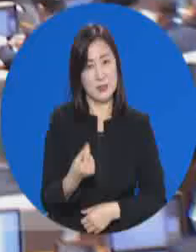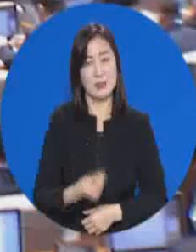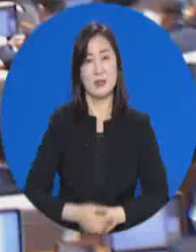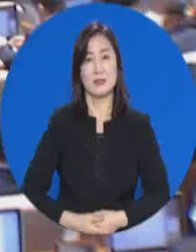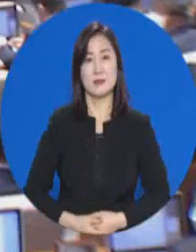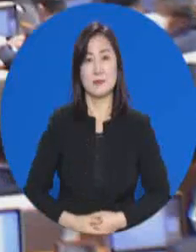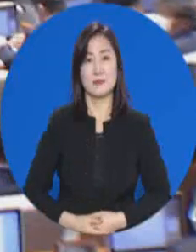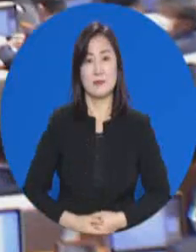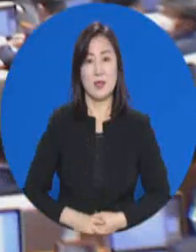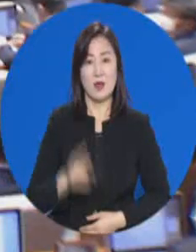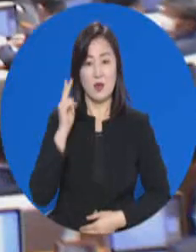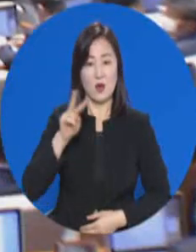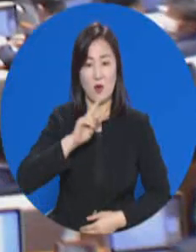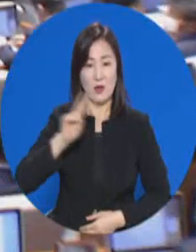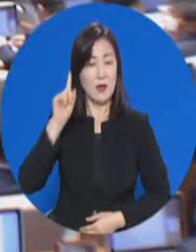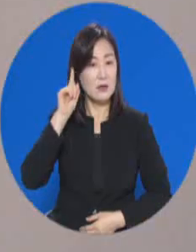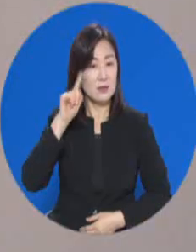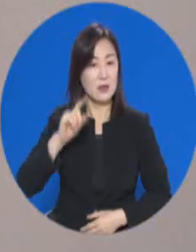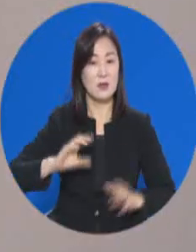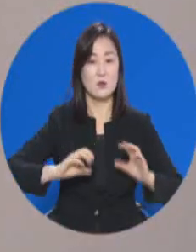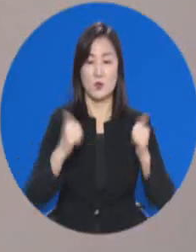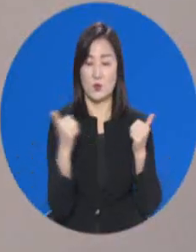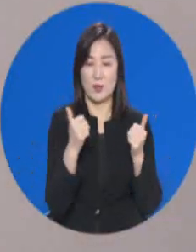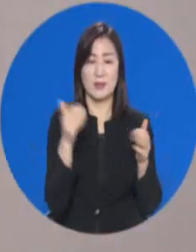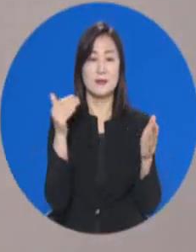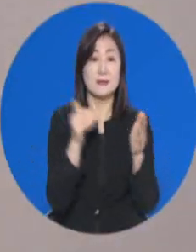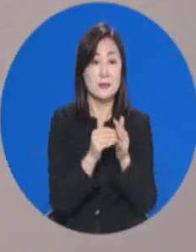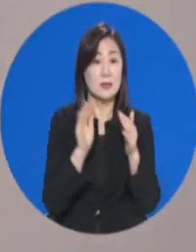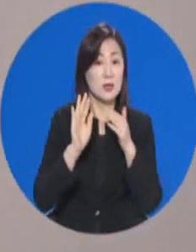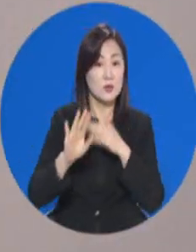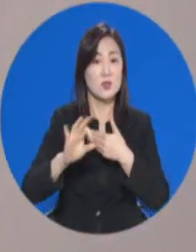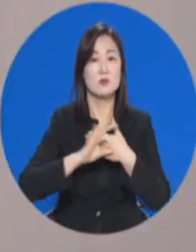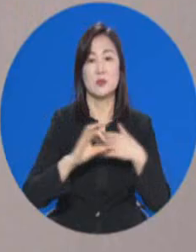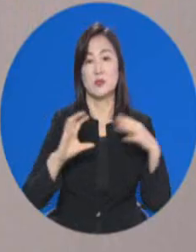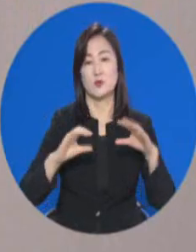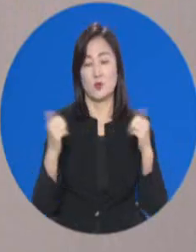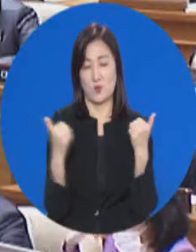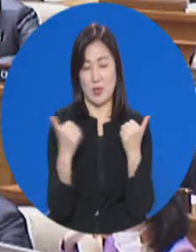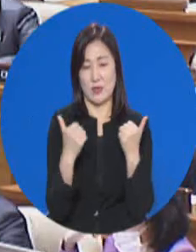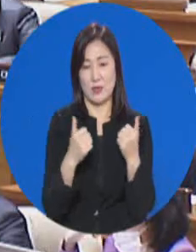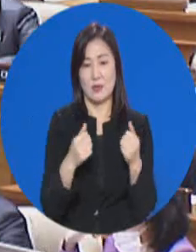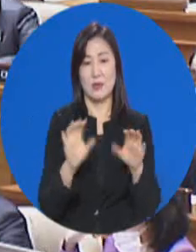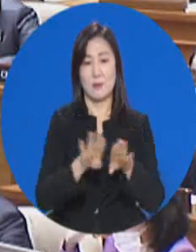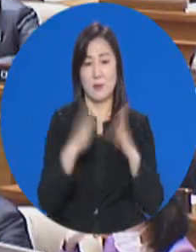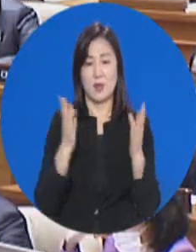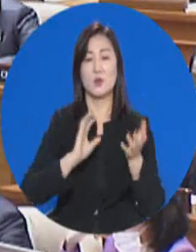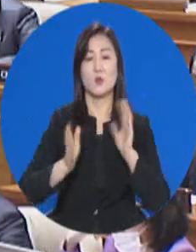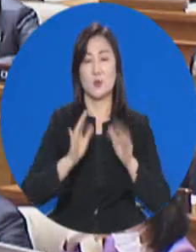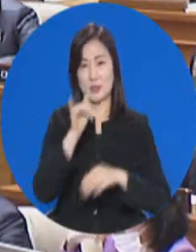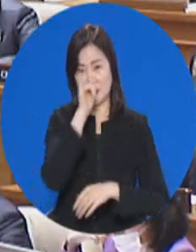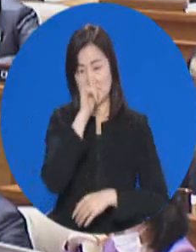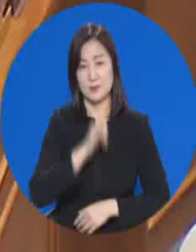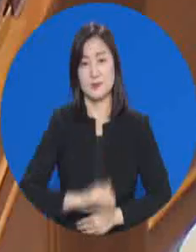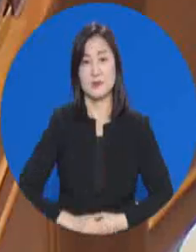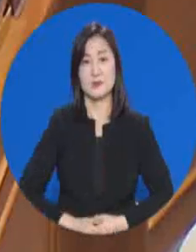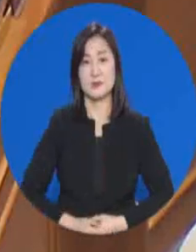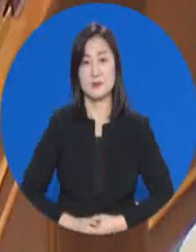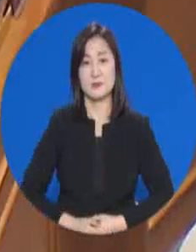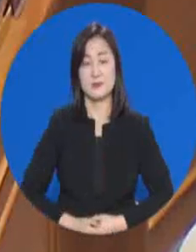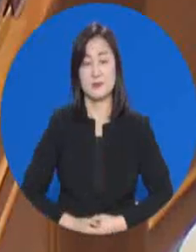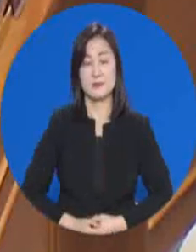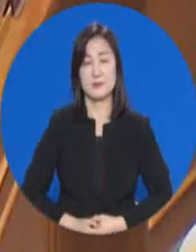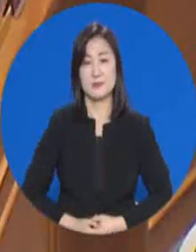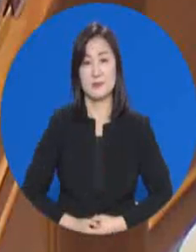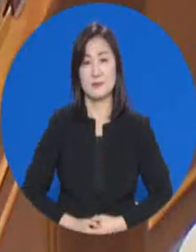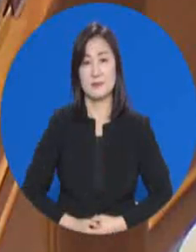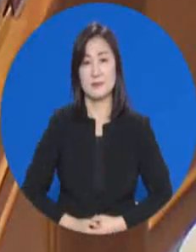있도록. 여야는 내일 정기국회가 마무리되는 대로 임시국회 개회 여부에 대한 논의를 시작할 것으로 보입니다. MBC